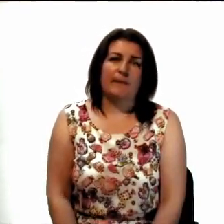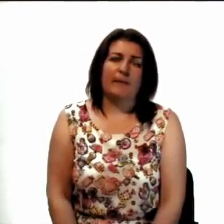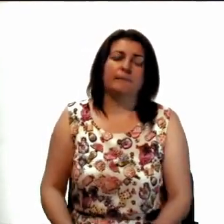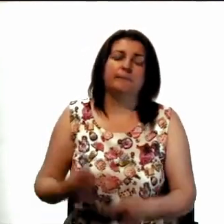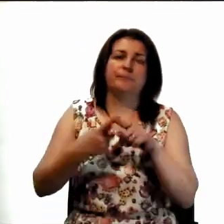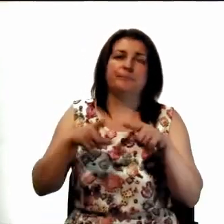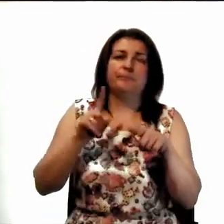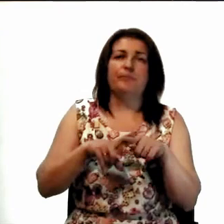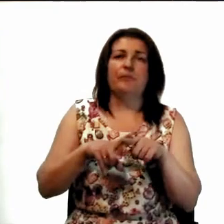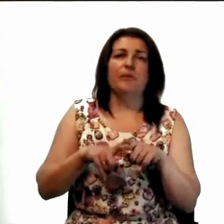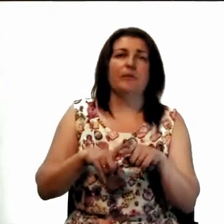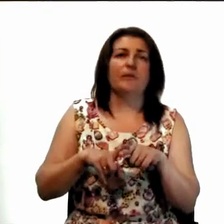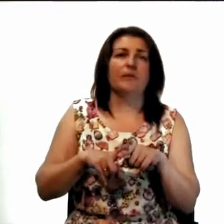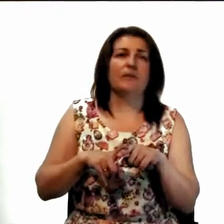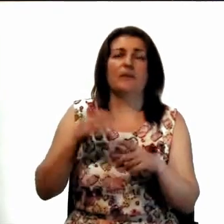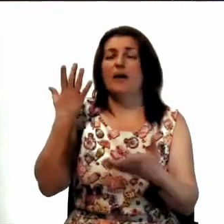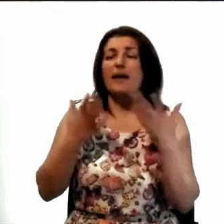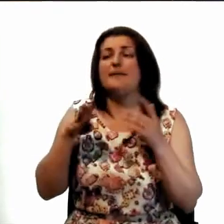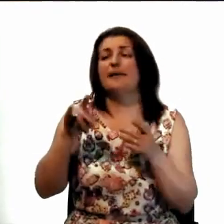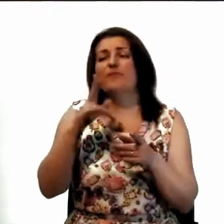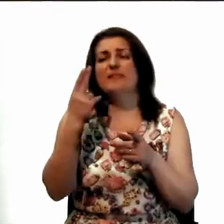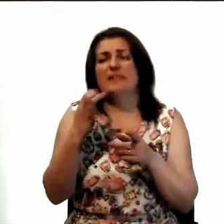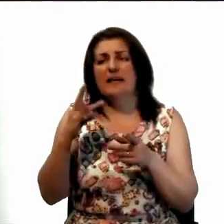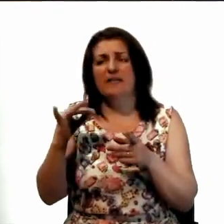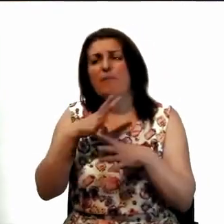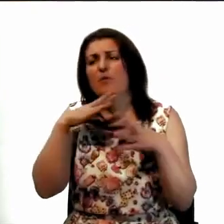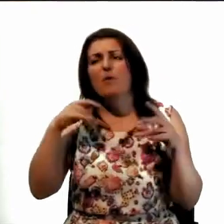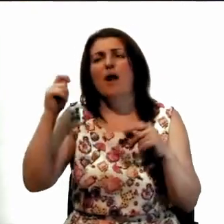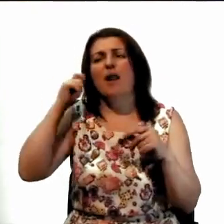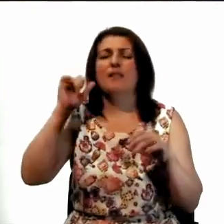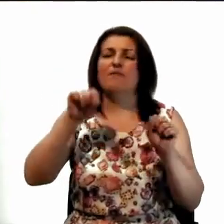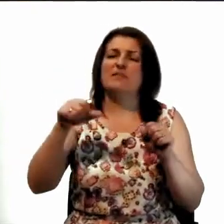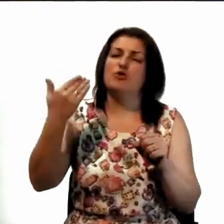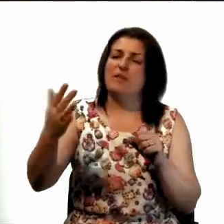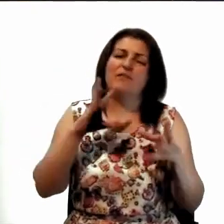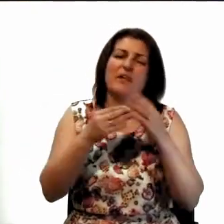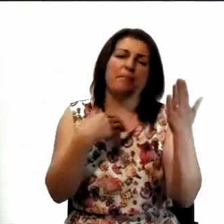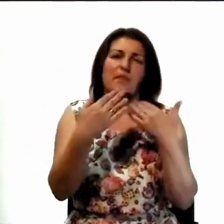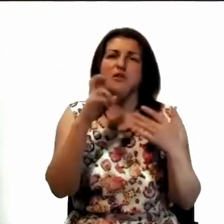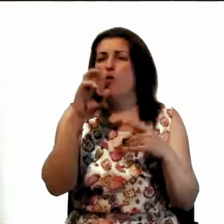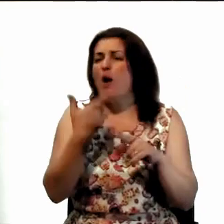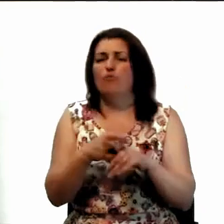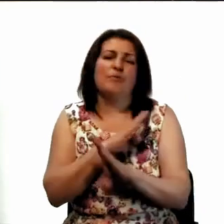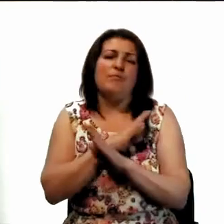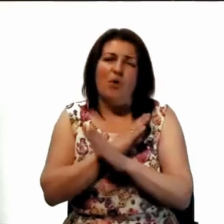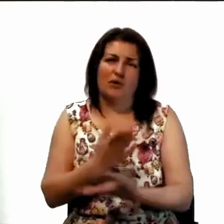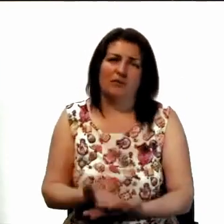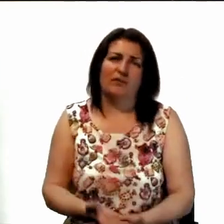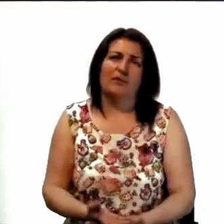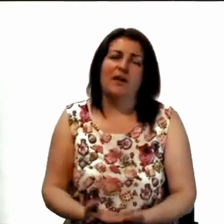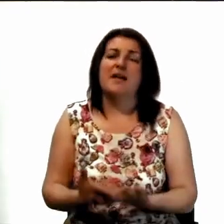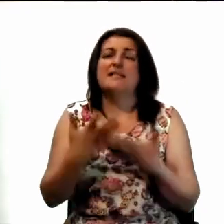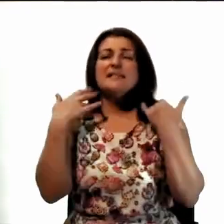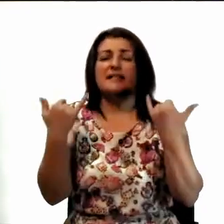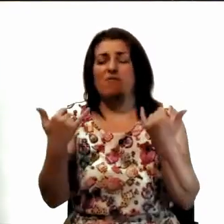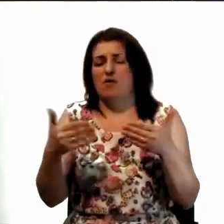Поэтому, если ты в церкви много лет, возможно, твои взаимоотношения с Богом, они мертвые.